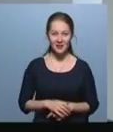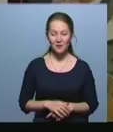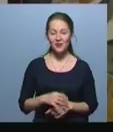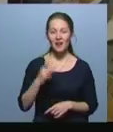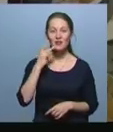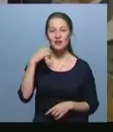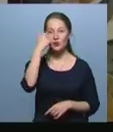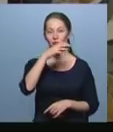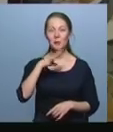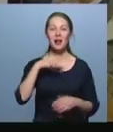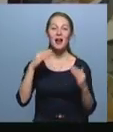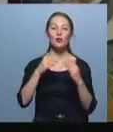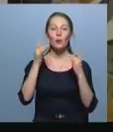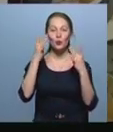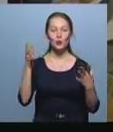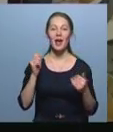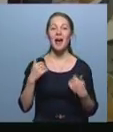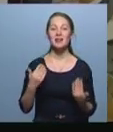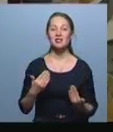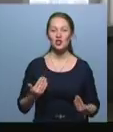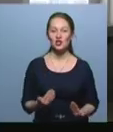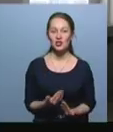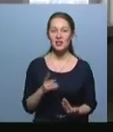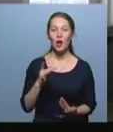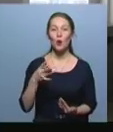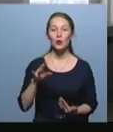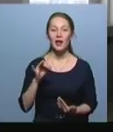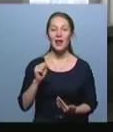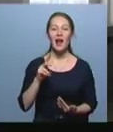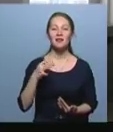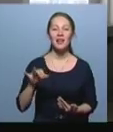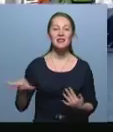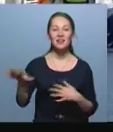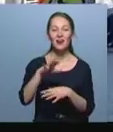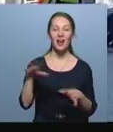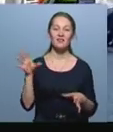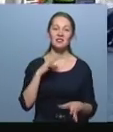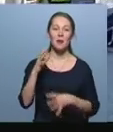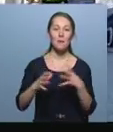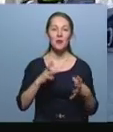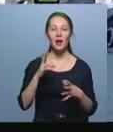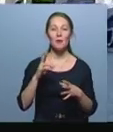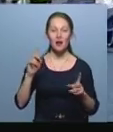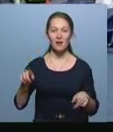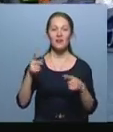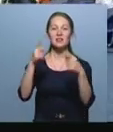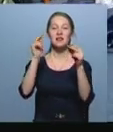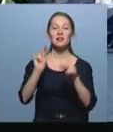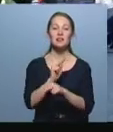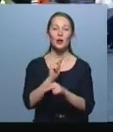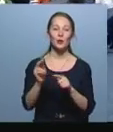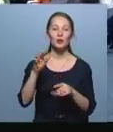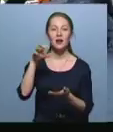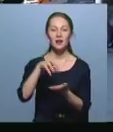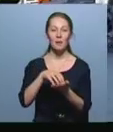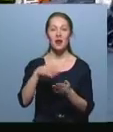здесь был Дом культуры. Сейчас жители Курьи и всего Алтайского края всем миром воссоздают храм. Его реконструкция